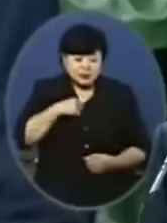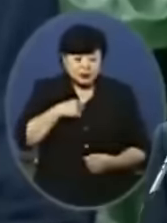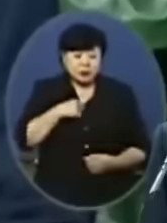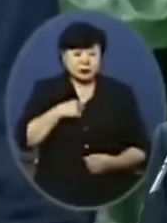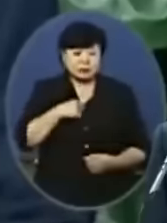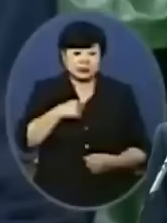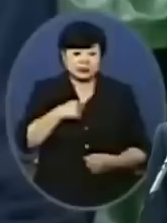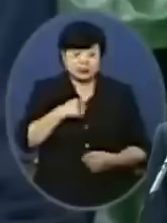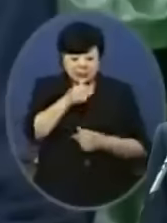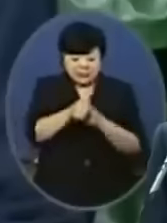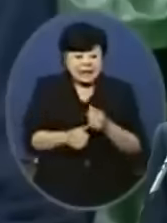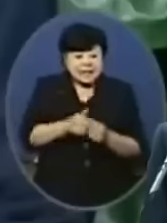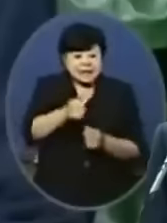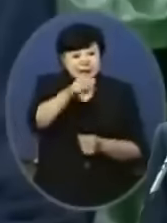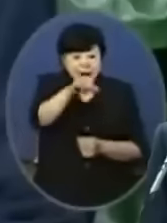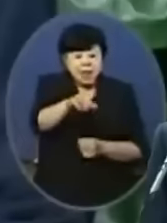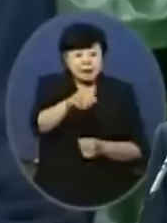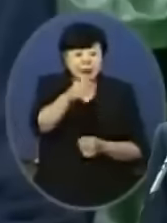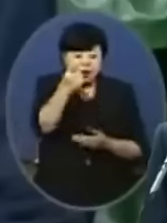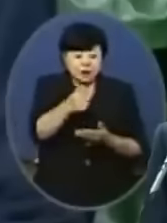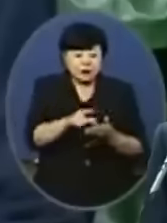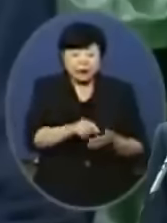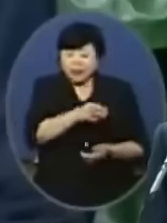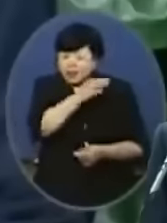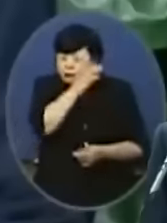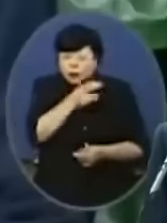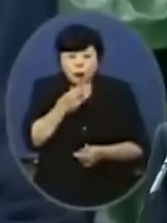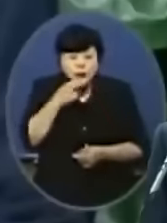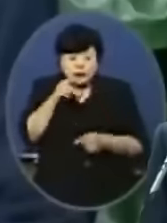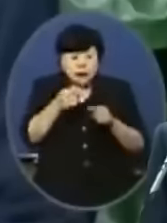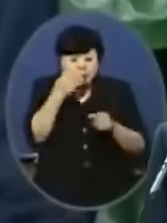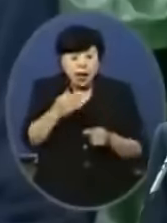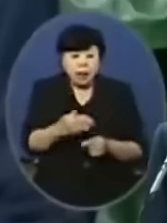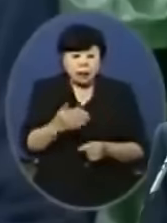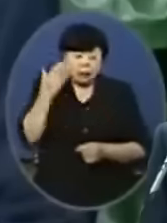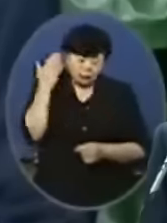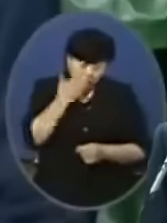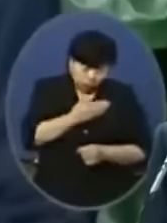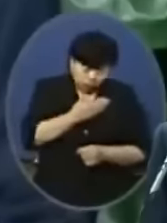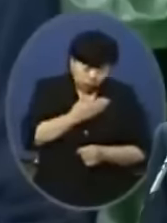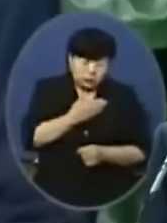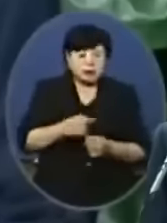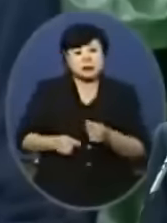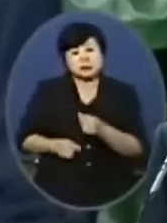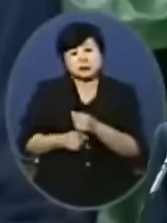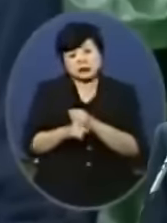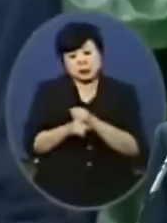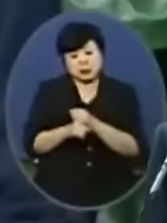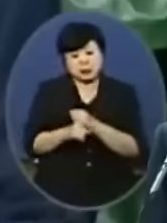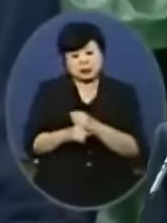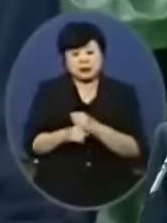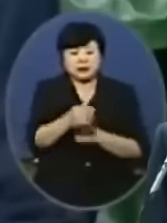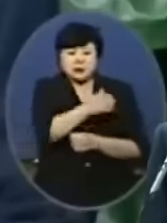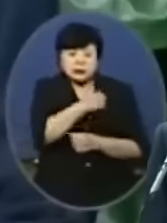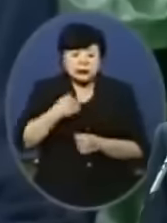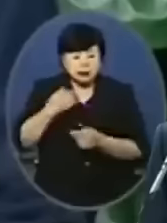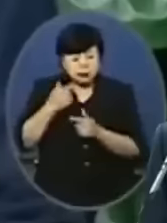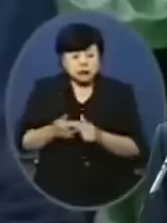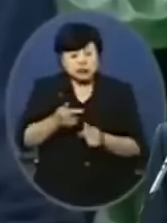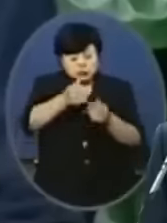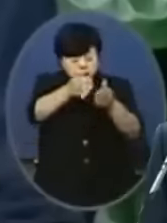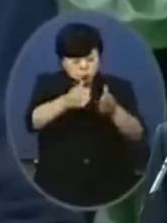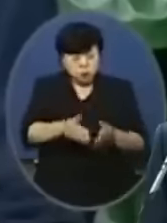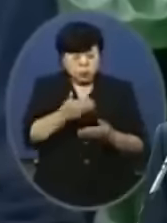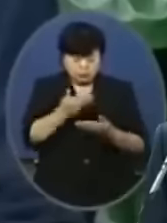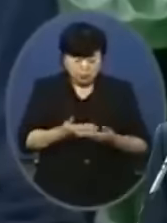의로움이라는 것은 하나님 앞에 나갈 때 부끄럼 없이 나갈 수 있는 깨끗함을 말하는 것입니다. 그런 자격은 예수님을